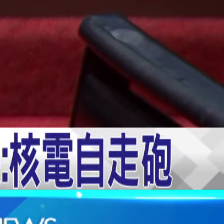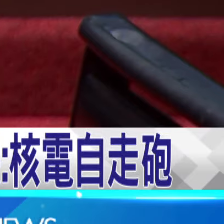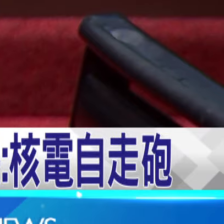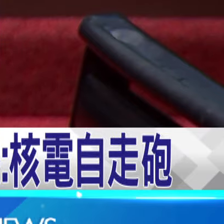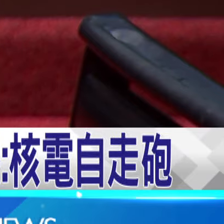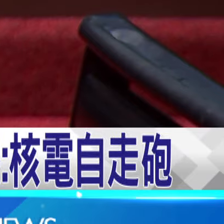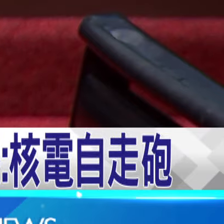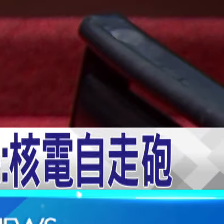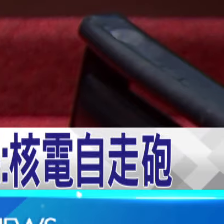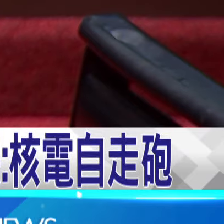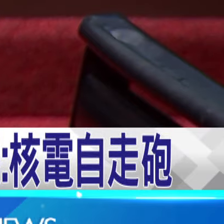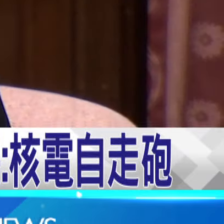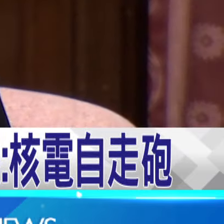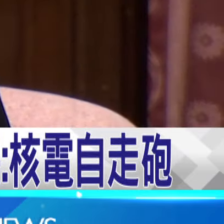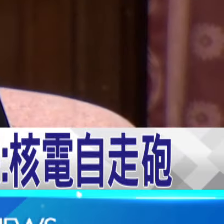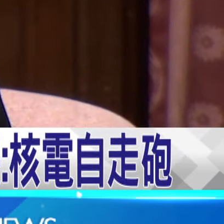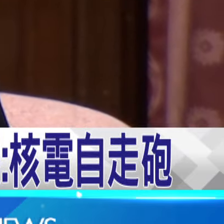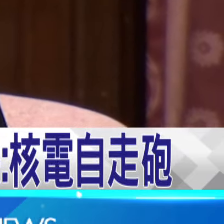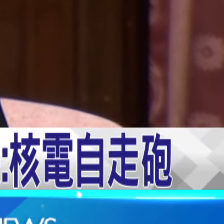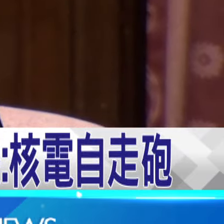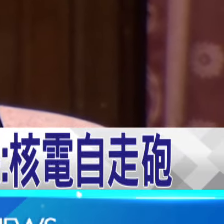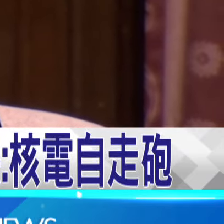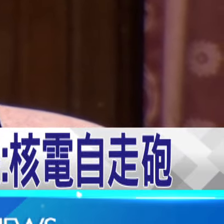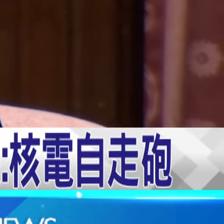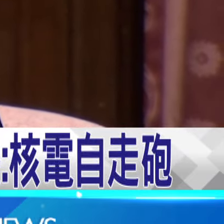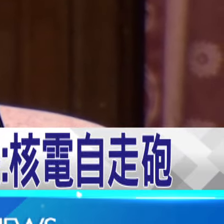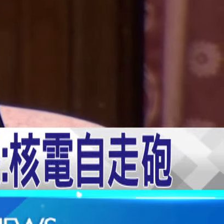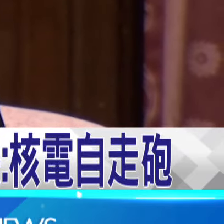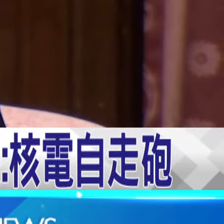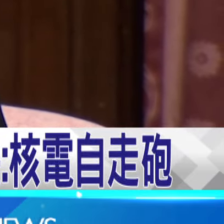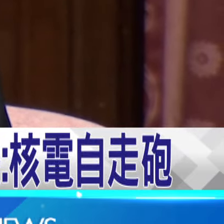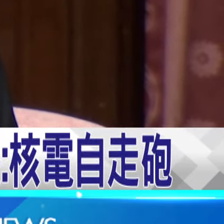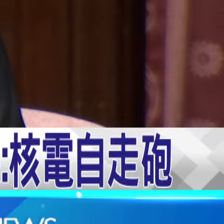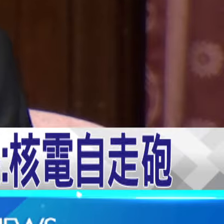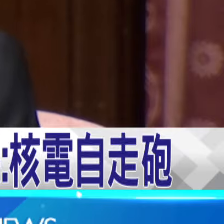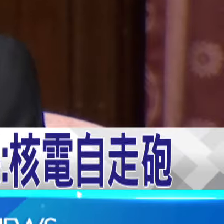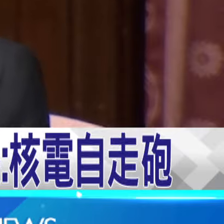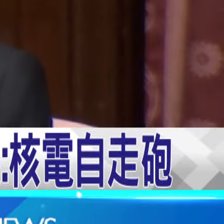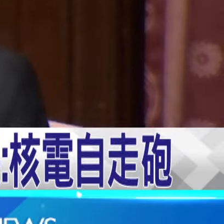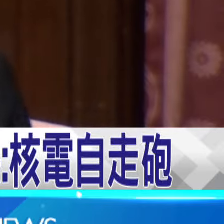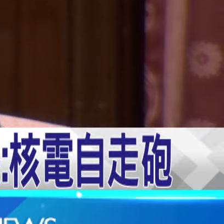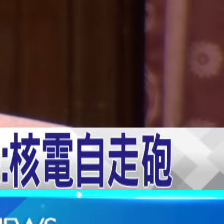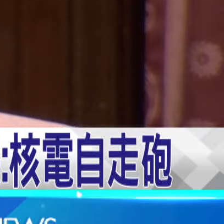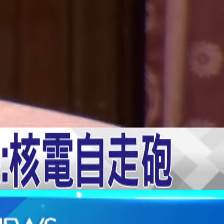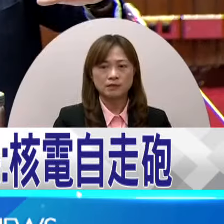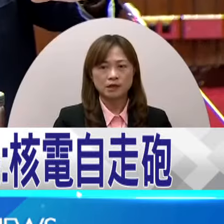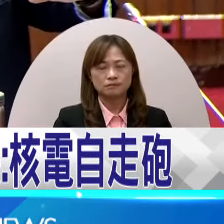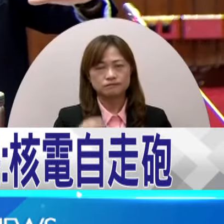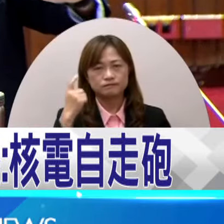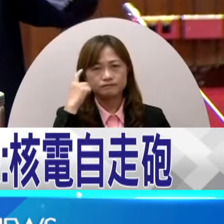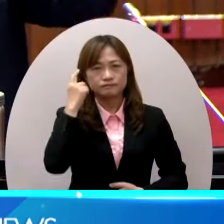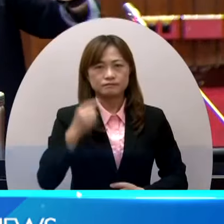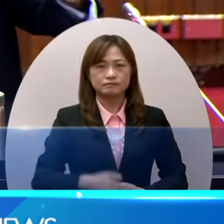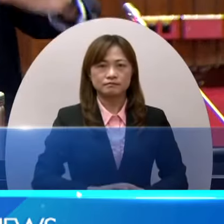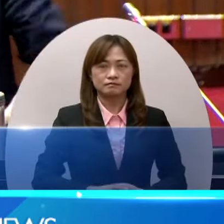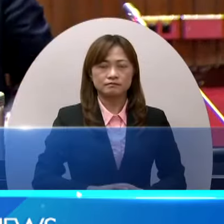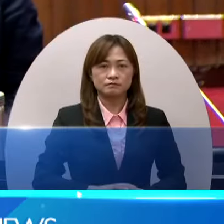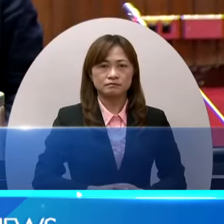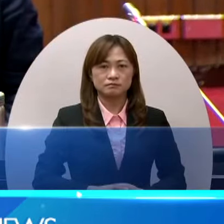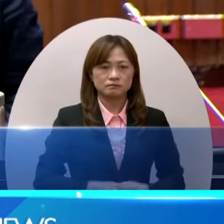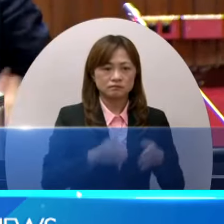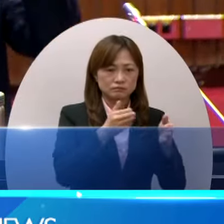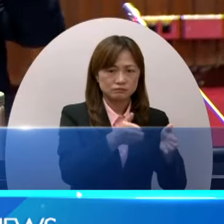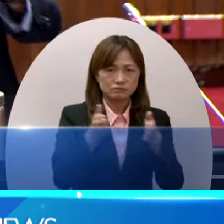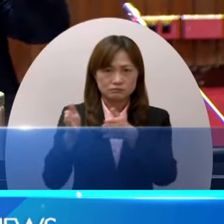家人炮火丝毫没有减，开口怒轰财经内阁对核能立场常常语出惊人。 我认为不同的方向